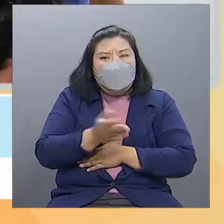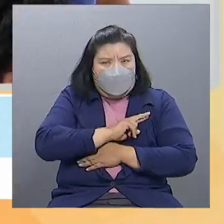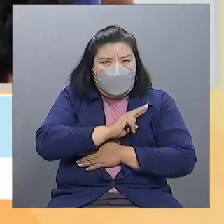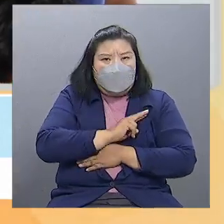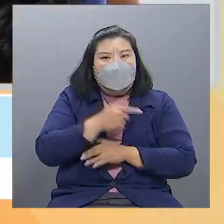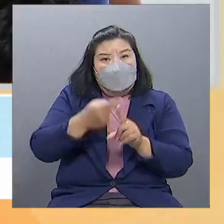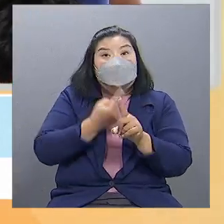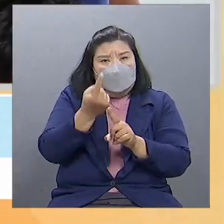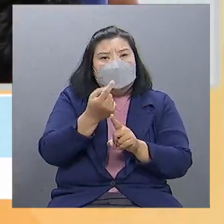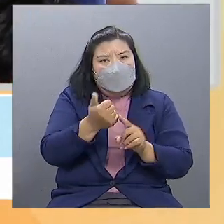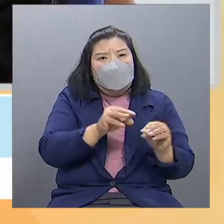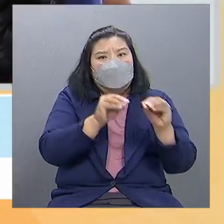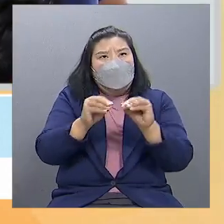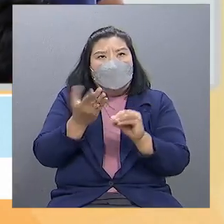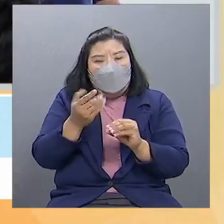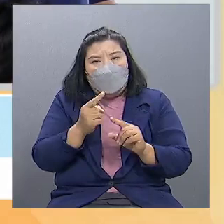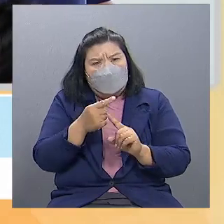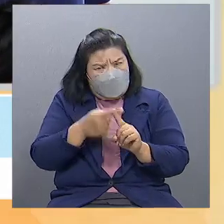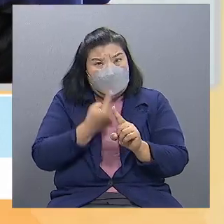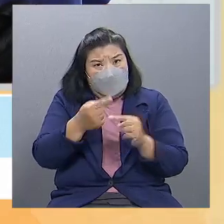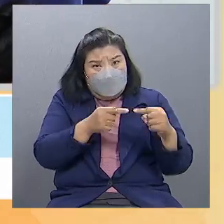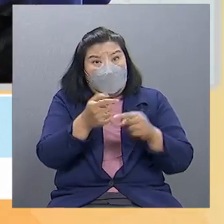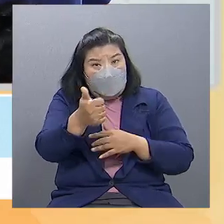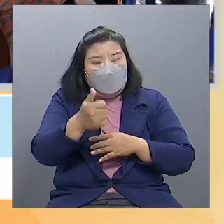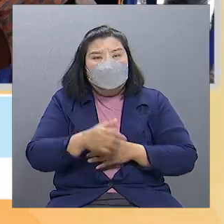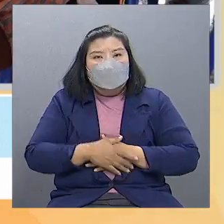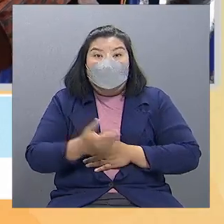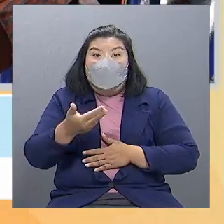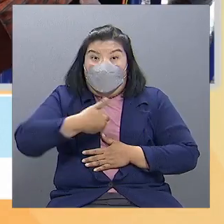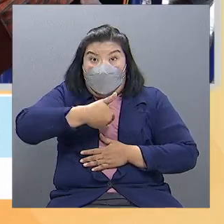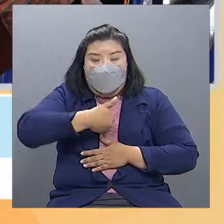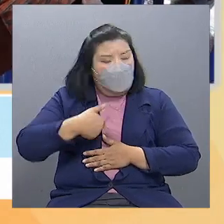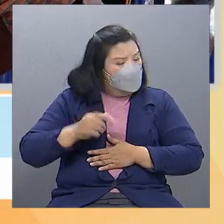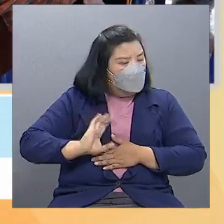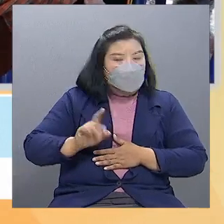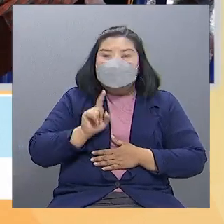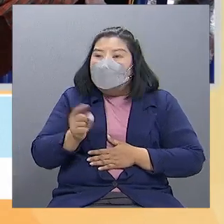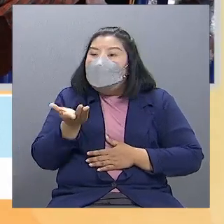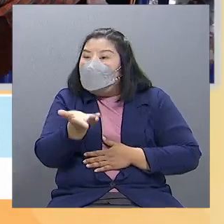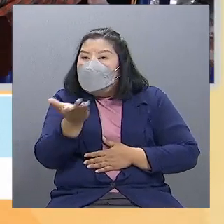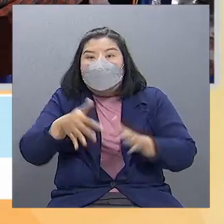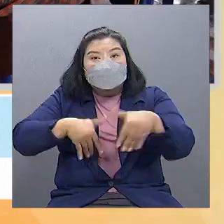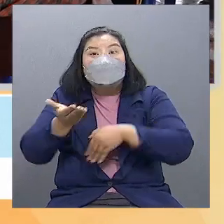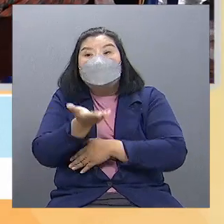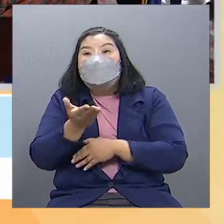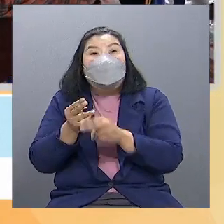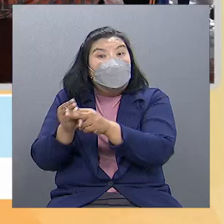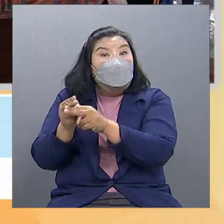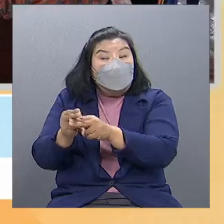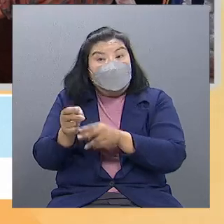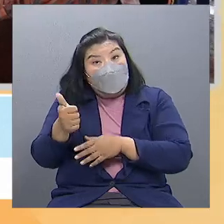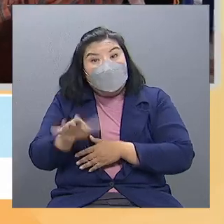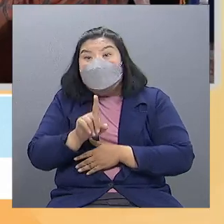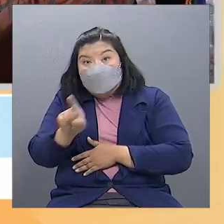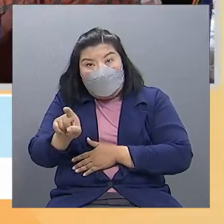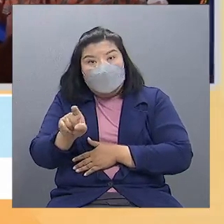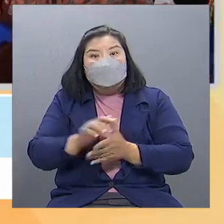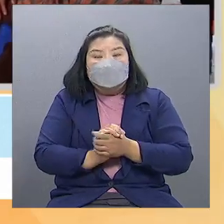ค